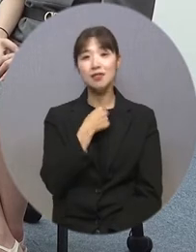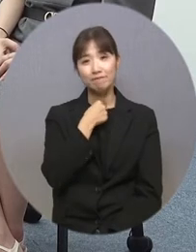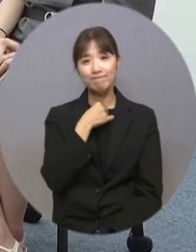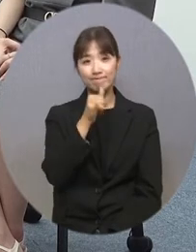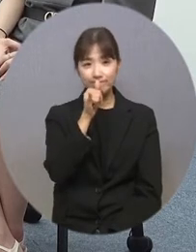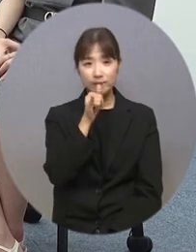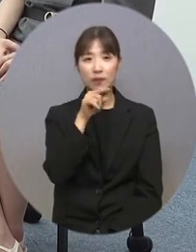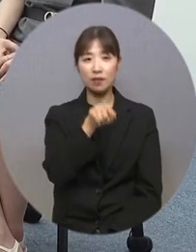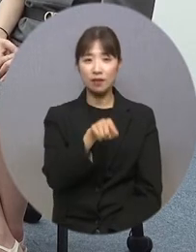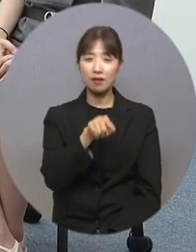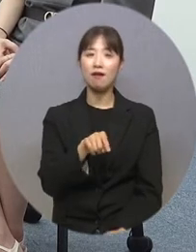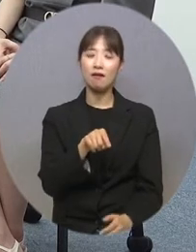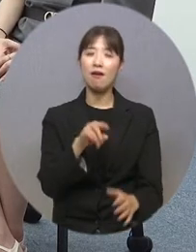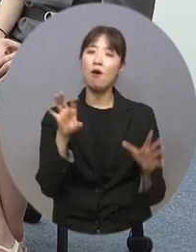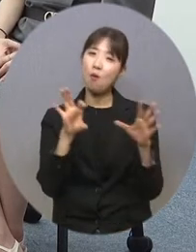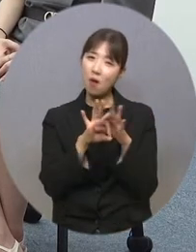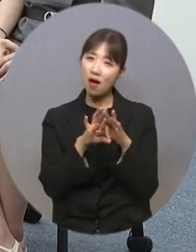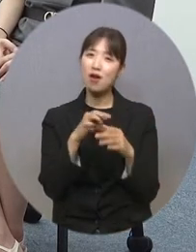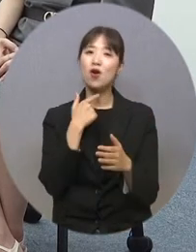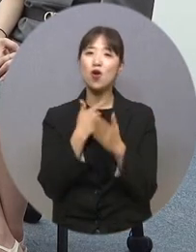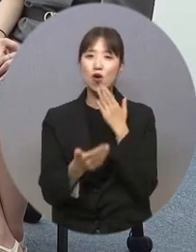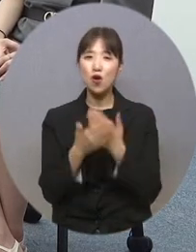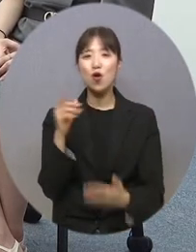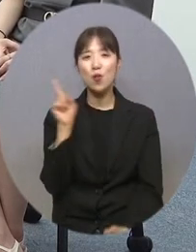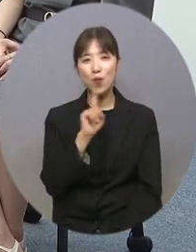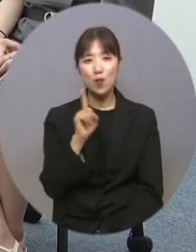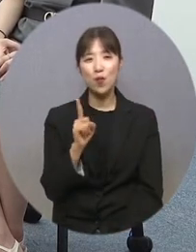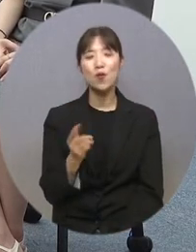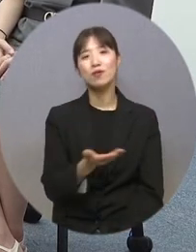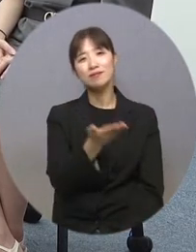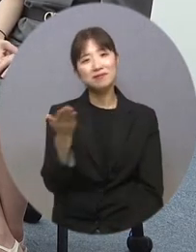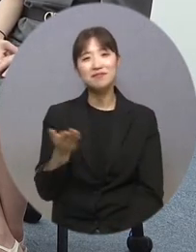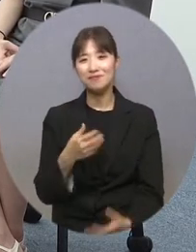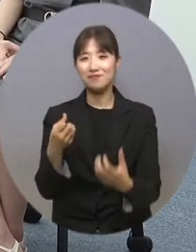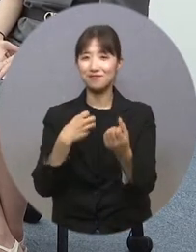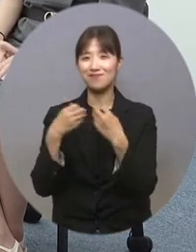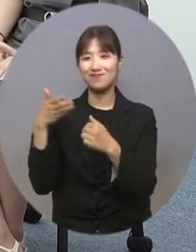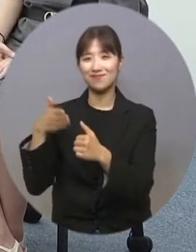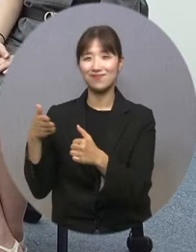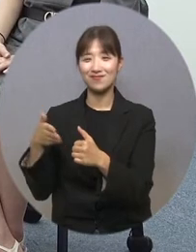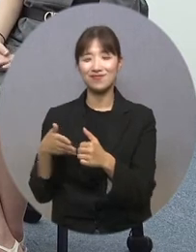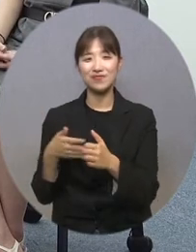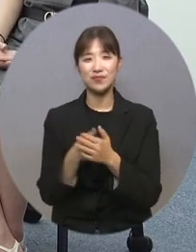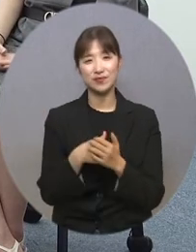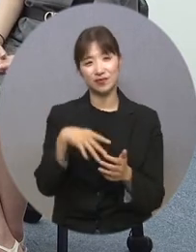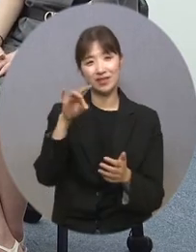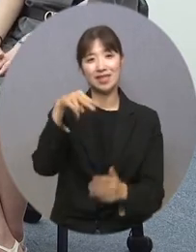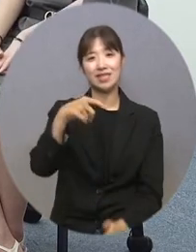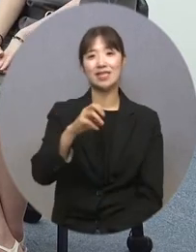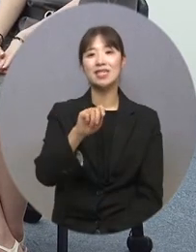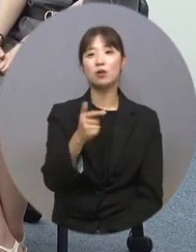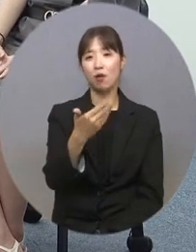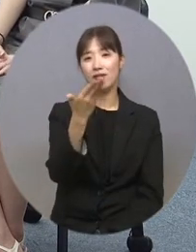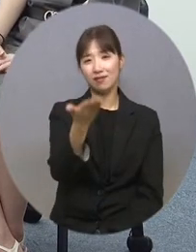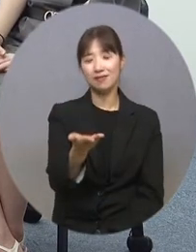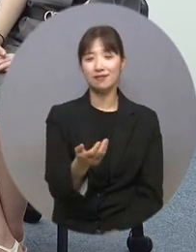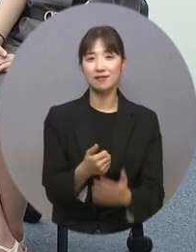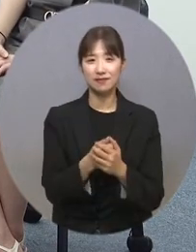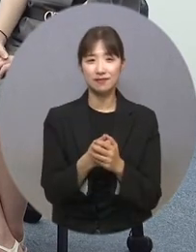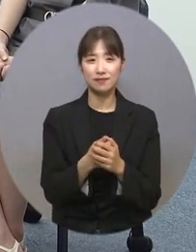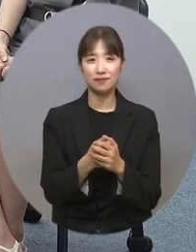그런 부분에 우리 3분의 경험을 좀 이제 넣어줘 볼까 해요 우리 스 원 님